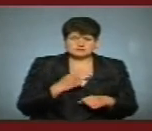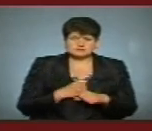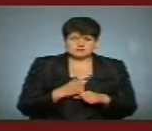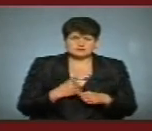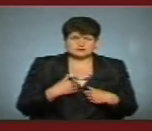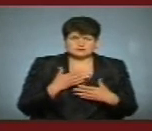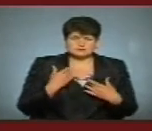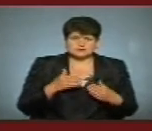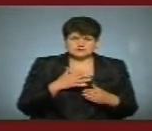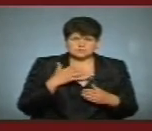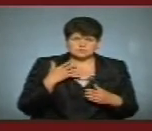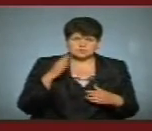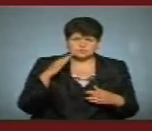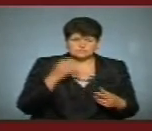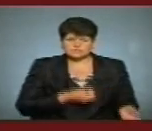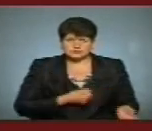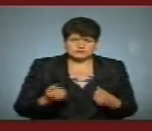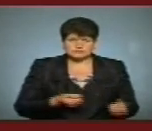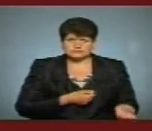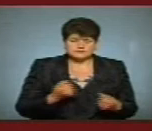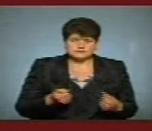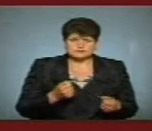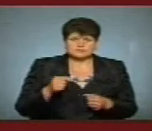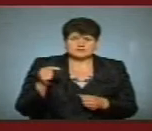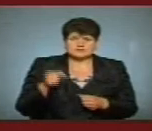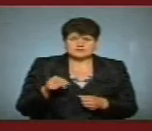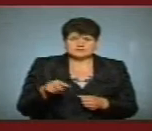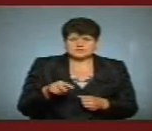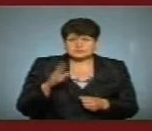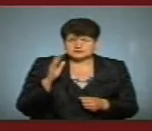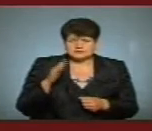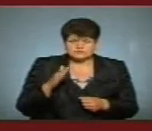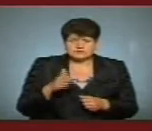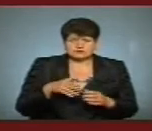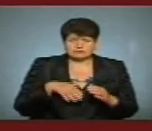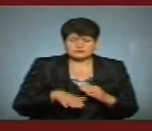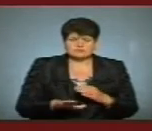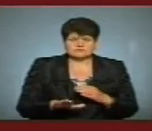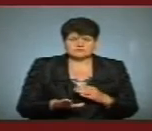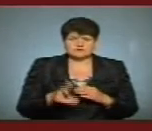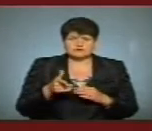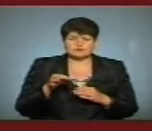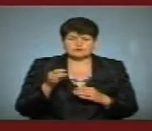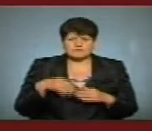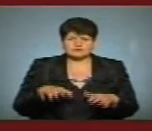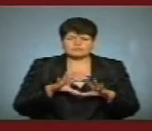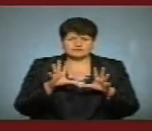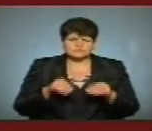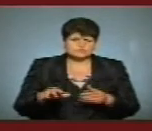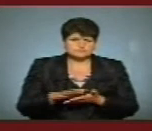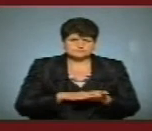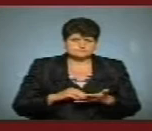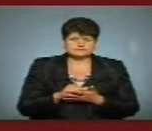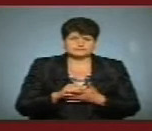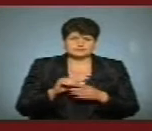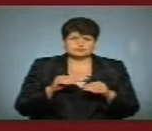немає багато. Виводив на двір, то все відрами вичерпало. У мене там тисячі були літрів води в підвалах. Де городи, то не то, що затопило, все знесло, все, що було